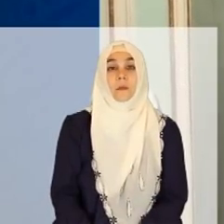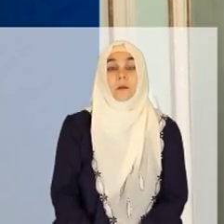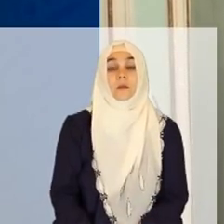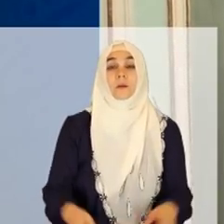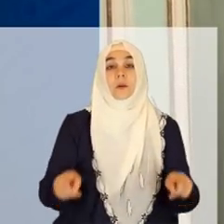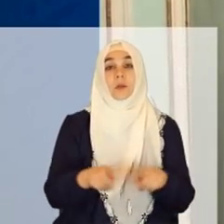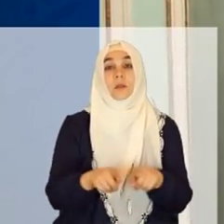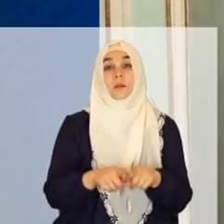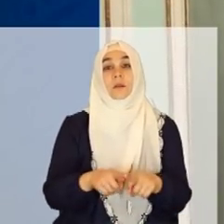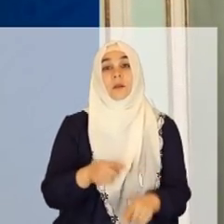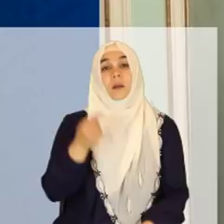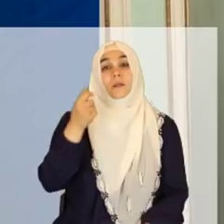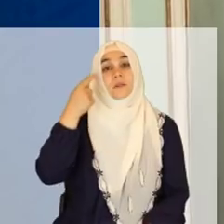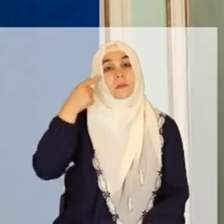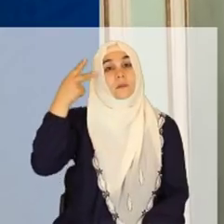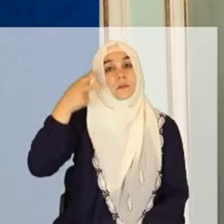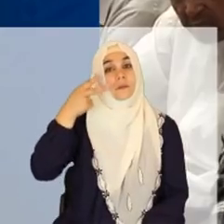Bu yerda riyo degan narsa yo'q.